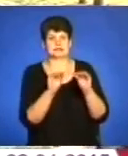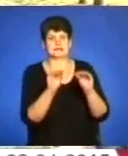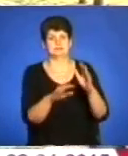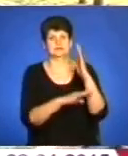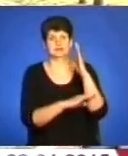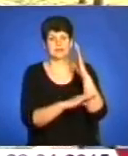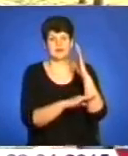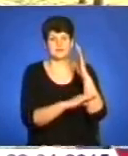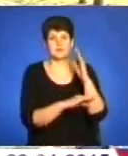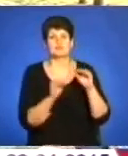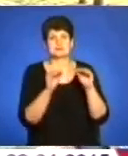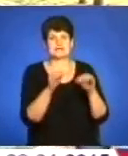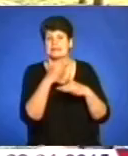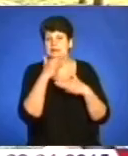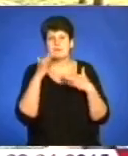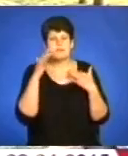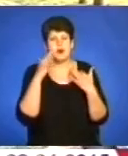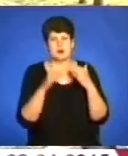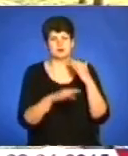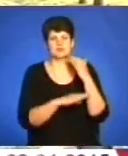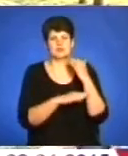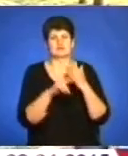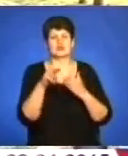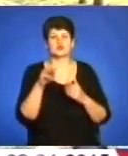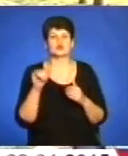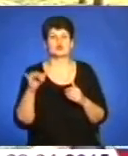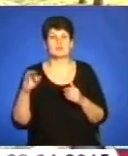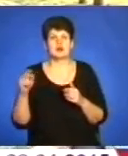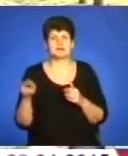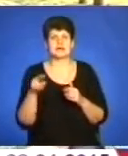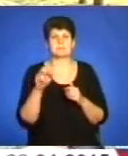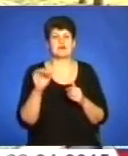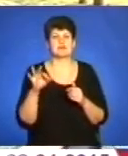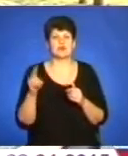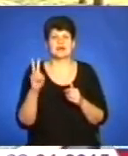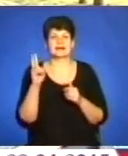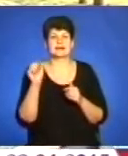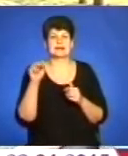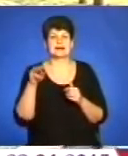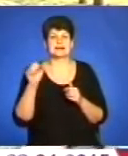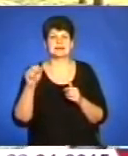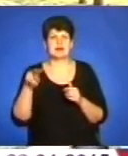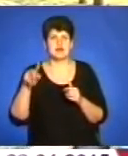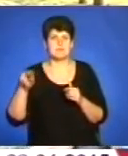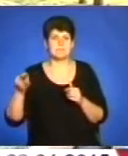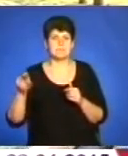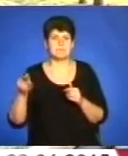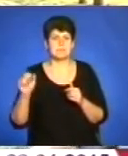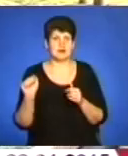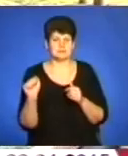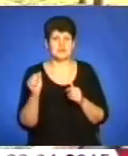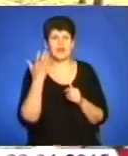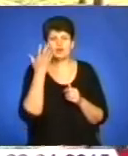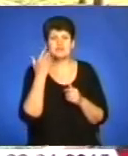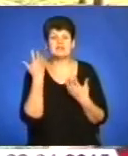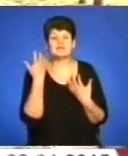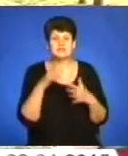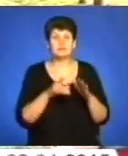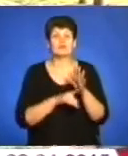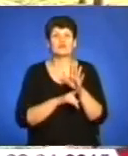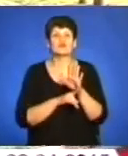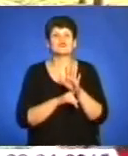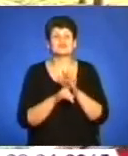деревами. Посадили ми вже дуже багато дерев, там і тюльпанові дерева, і павловню, і катальпу. І коли це все прийметься і вже якби